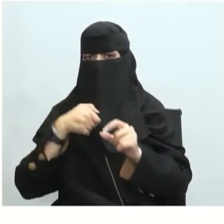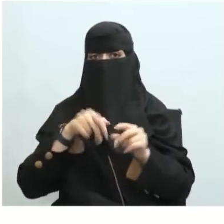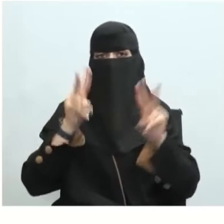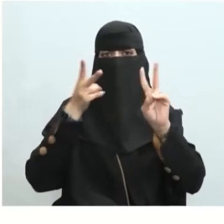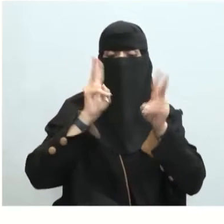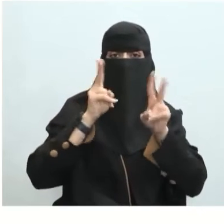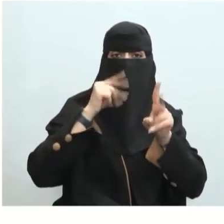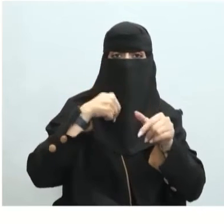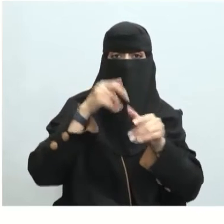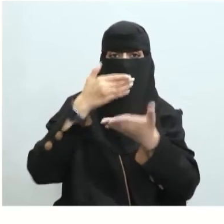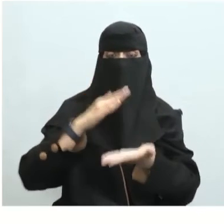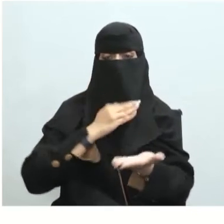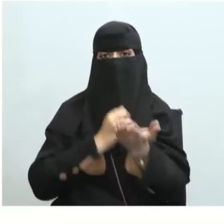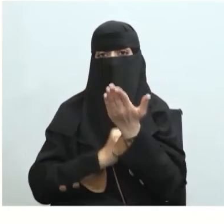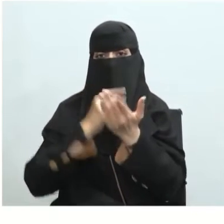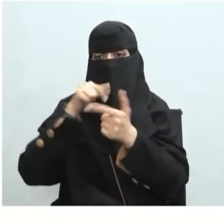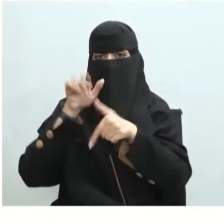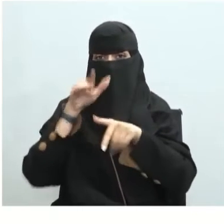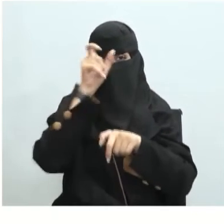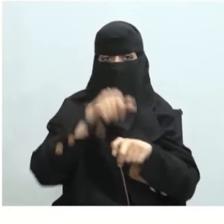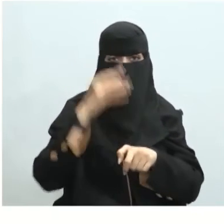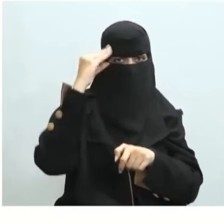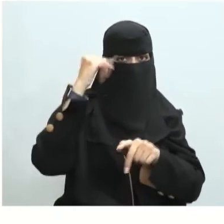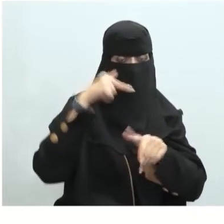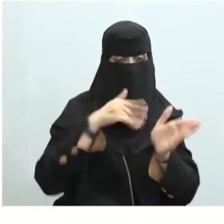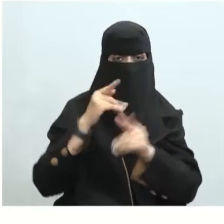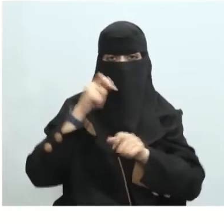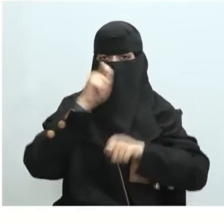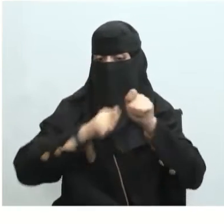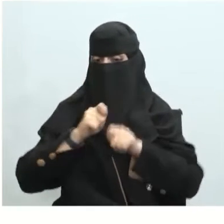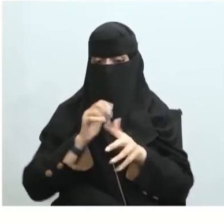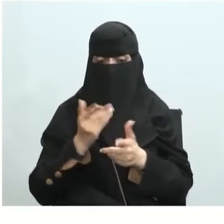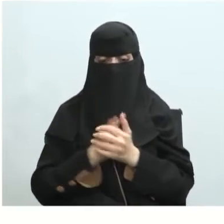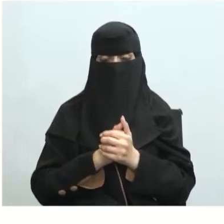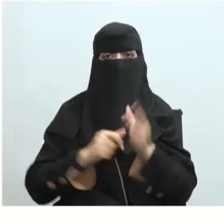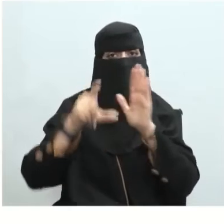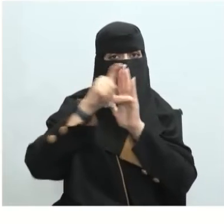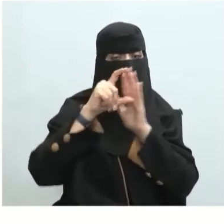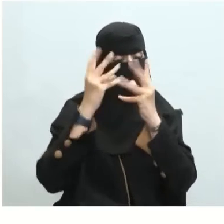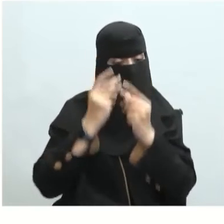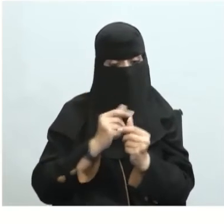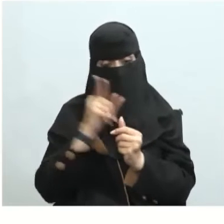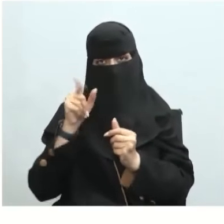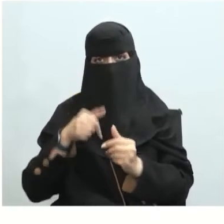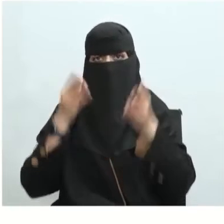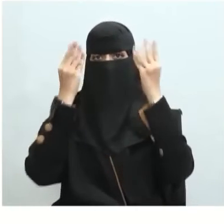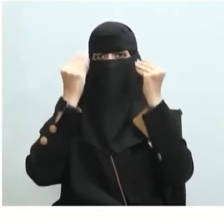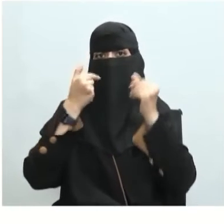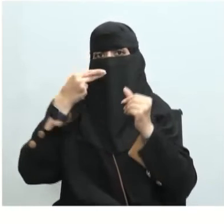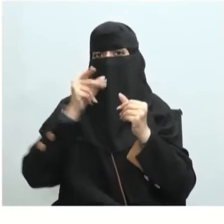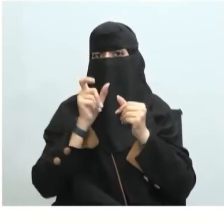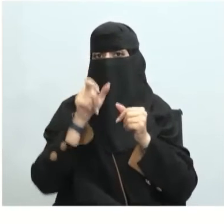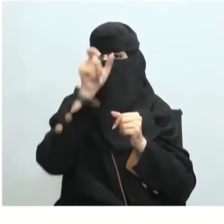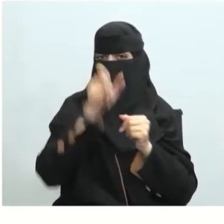تكريم لاحد الادباء المفكرين من عمليات والاجراءات احسنتم هنا مقدمه مناسبه كذلك معلومات